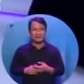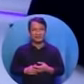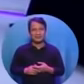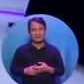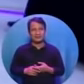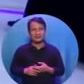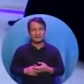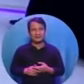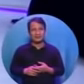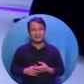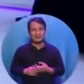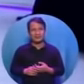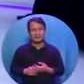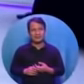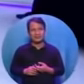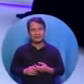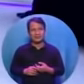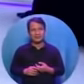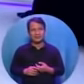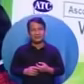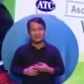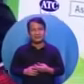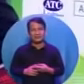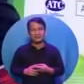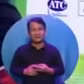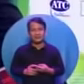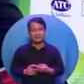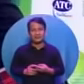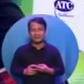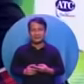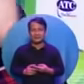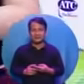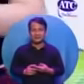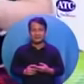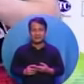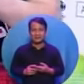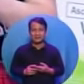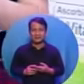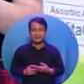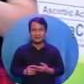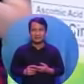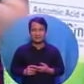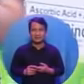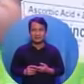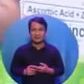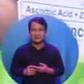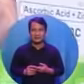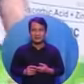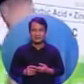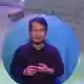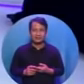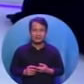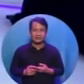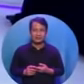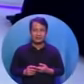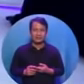Marlon. Apa? Akalain mo? Ha? Ang ginawa ni Marlon ngayong umaga,